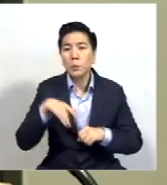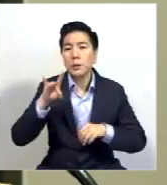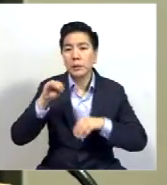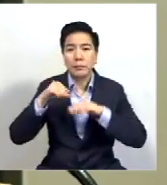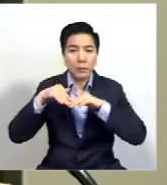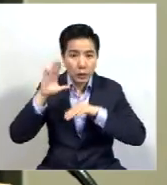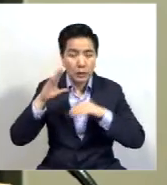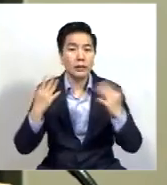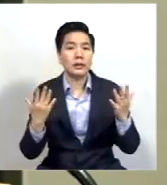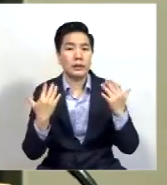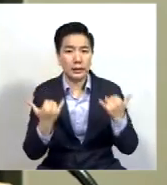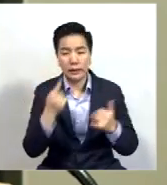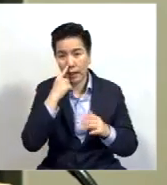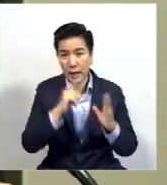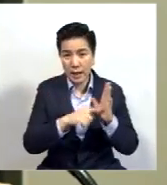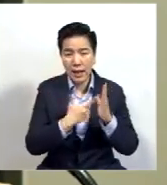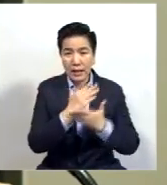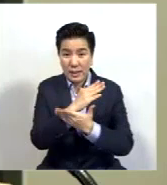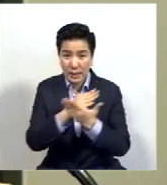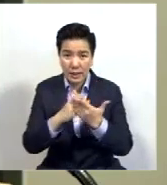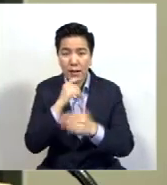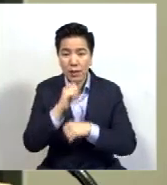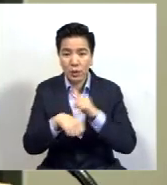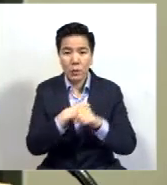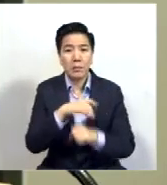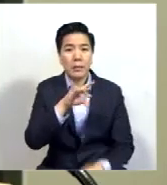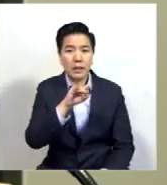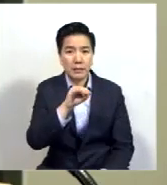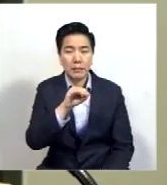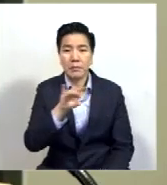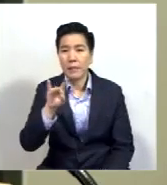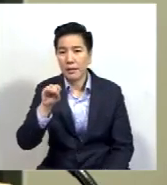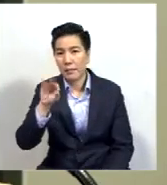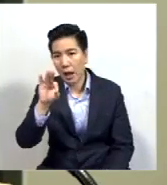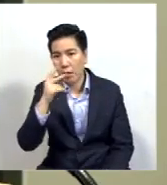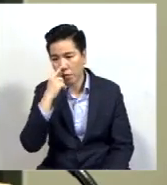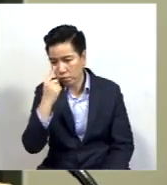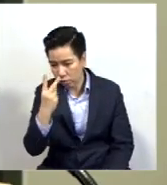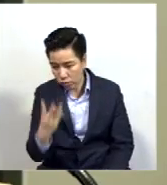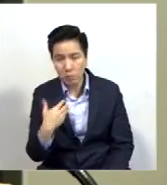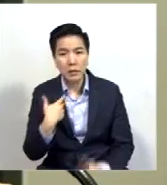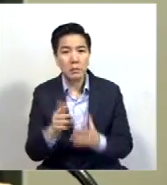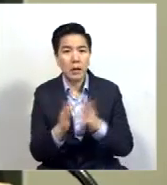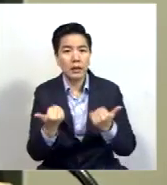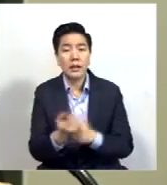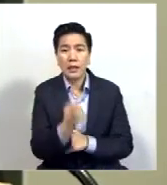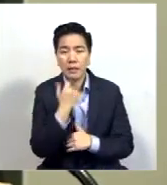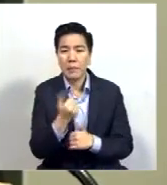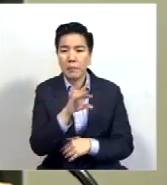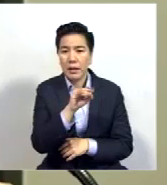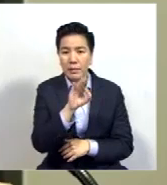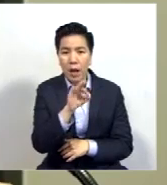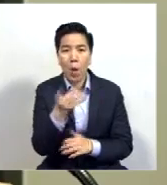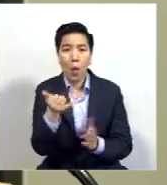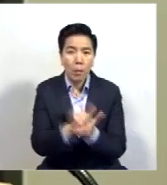ะตอนแรกๆเนี่ยครึ่งหนึ่งเนี่ยอายุ80กว่ามี89หลายคนเลยนะเพราะฉะนั้นถ้าถามผม89บางทีล้ม